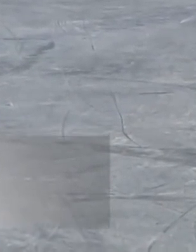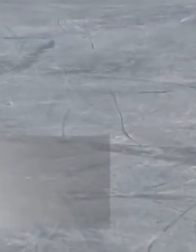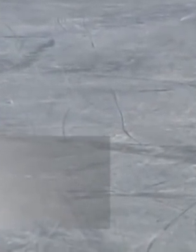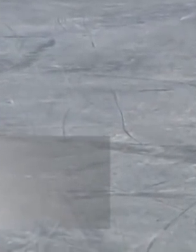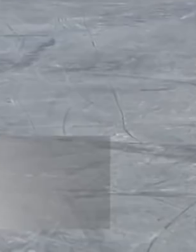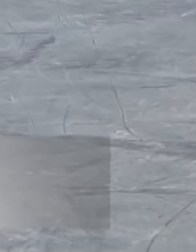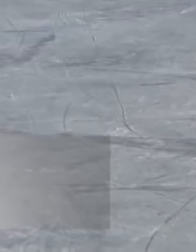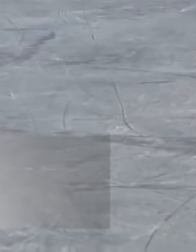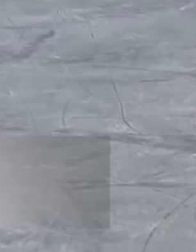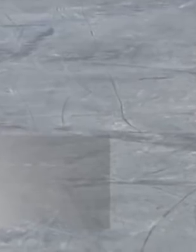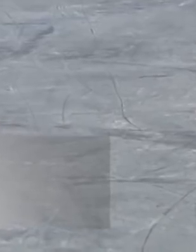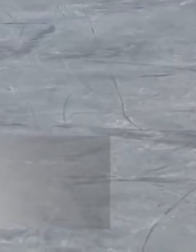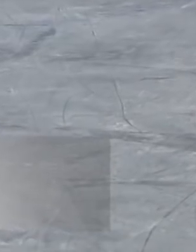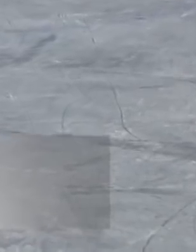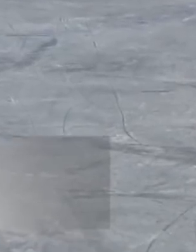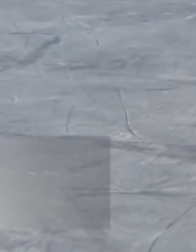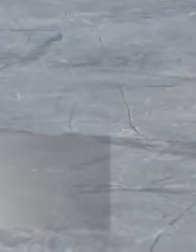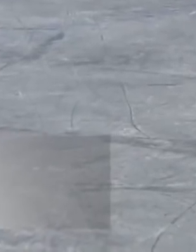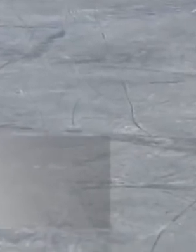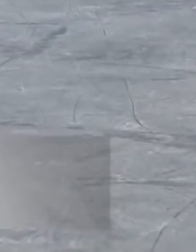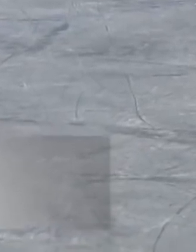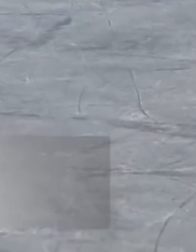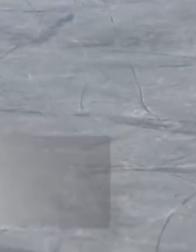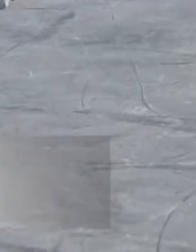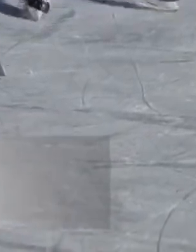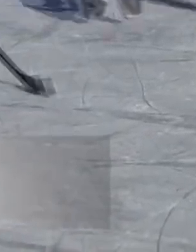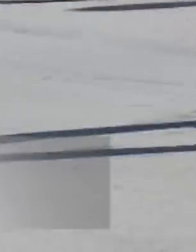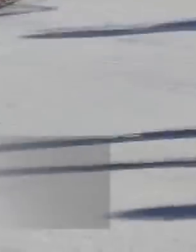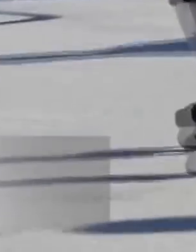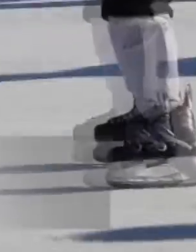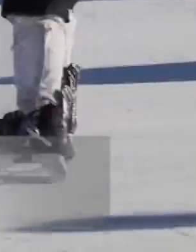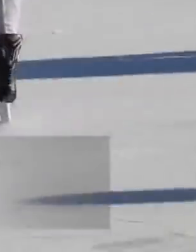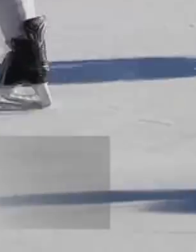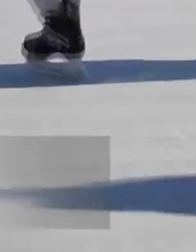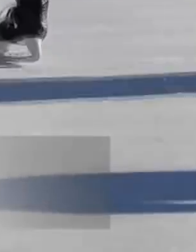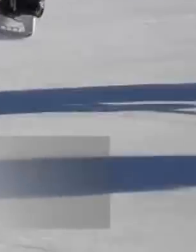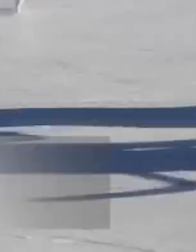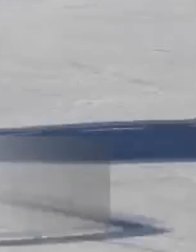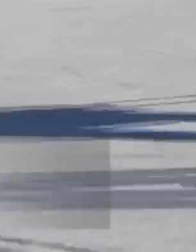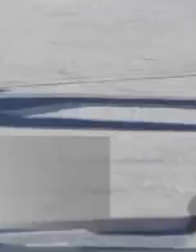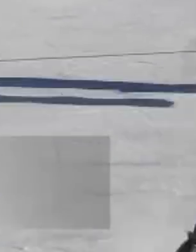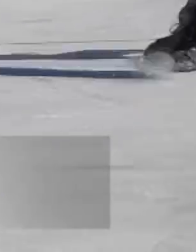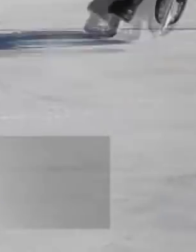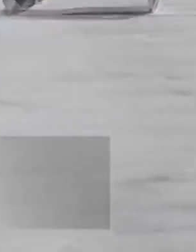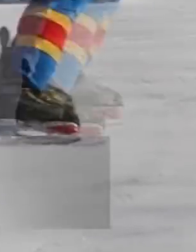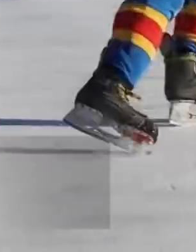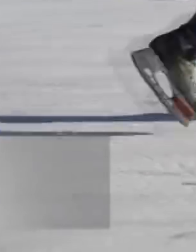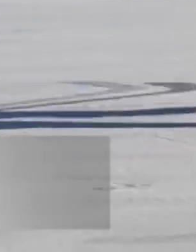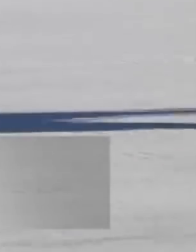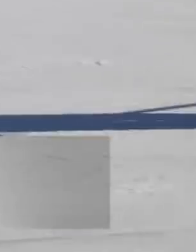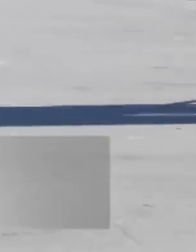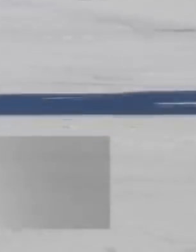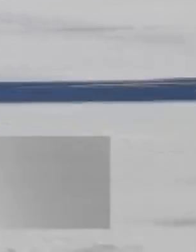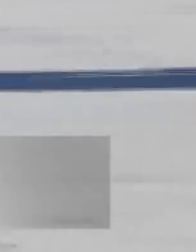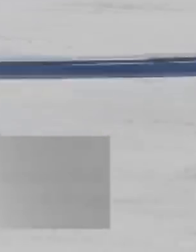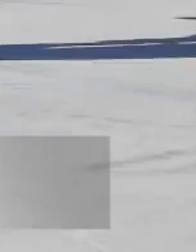сард Степи Аренад явагдсан шигшээ тоглолтод мөн таарч Эрдэнтийн Хангард багийн хожлоор аврагын төлөөх тоглолт өндөрлөж байсан билээ. Багнуур